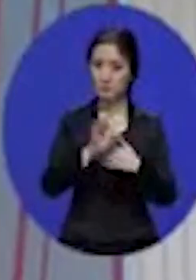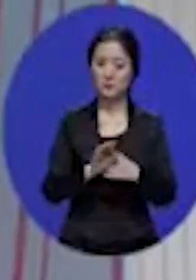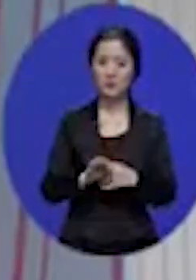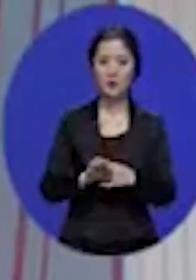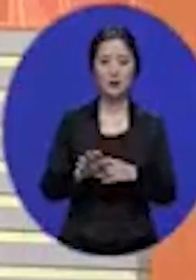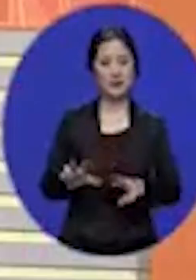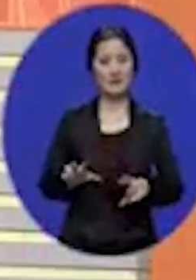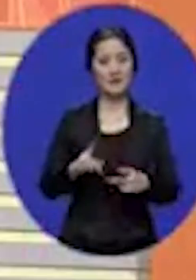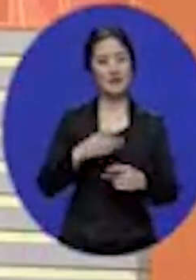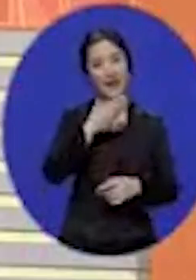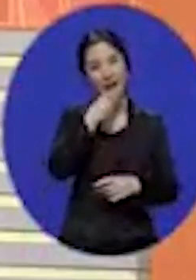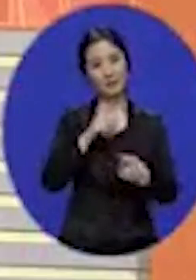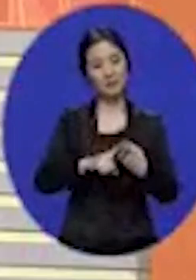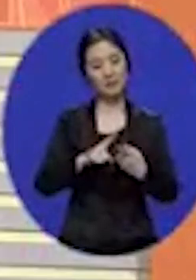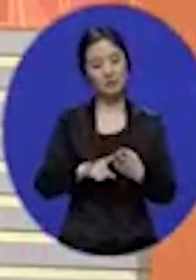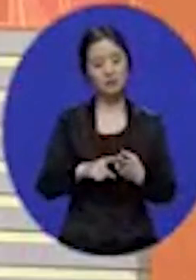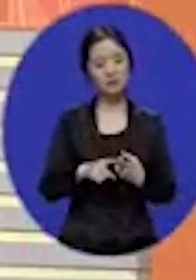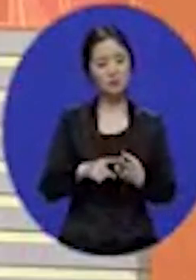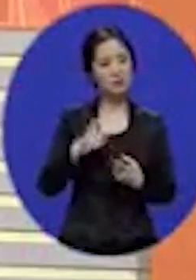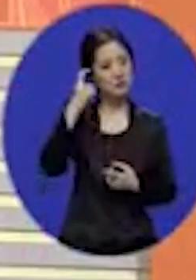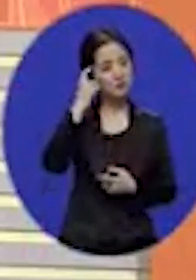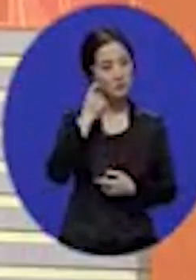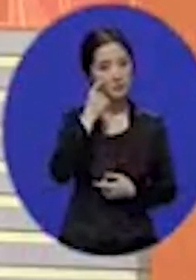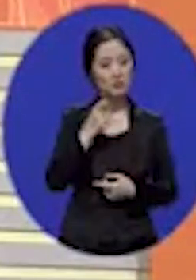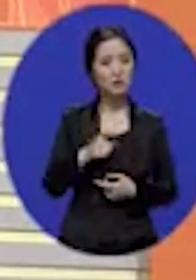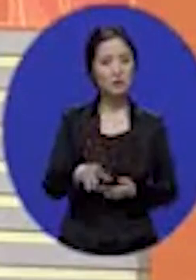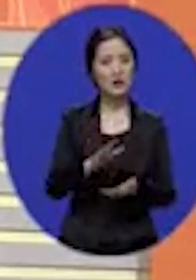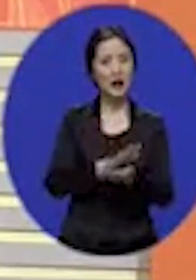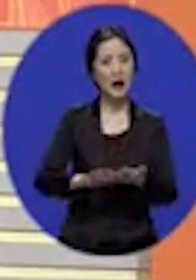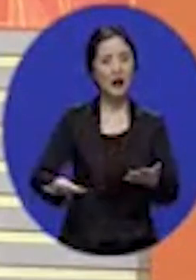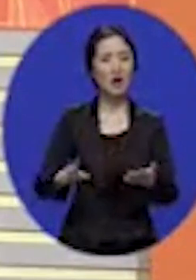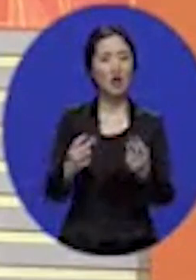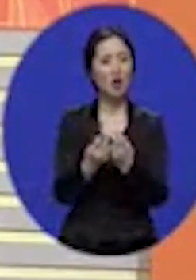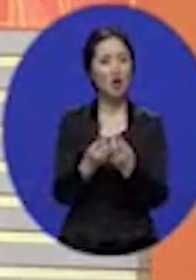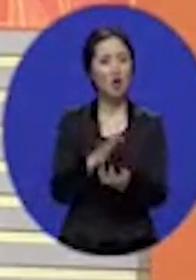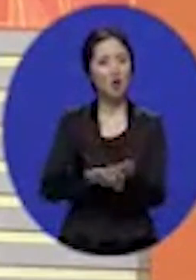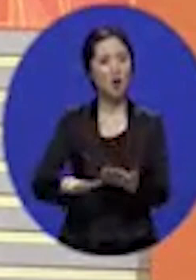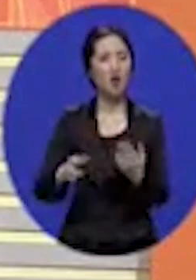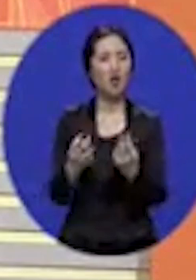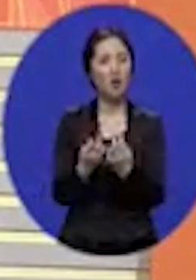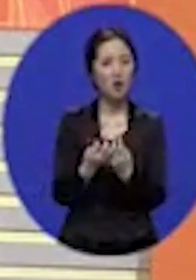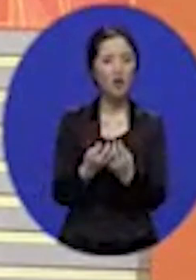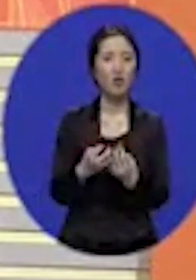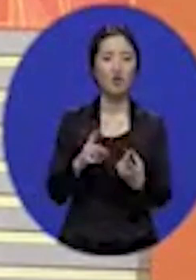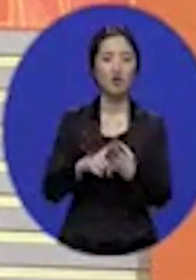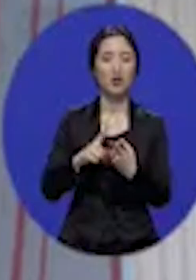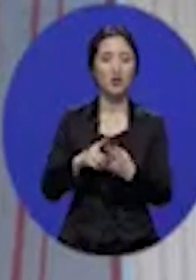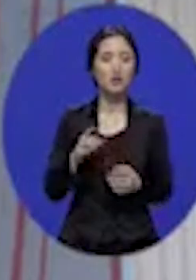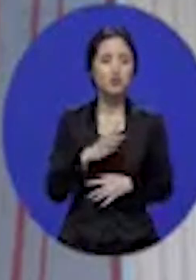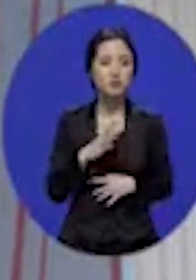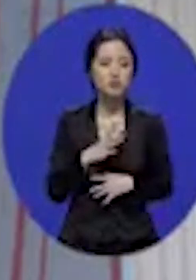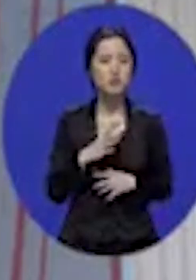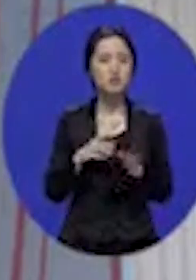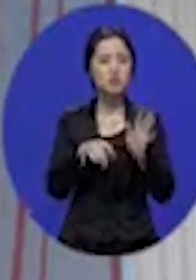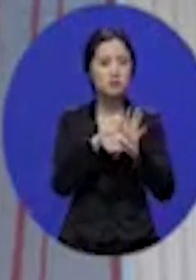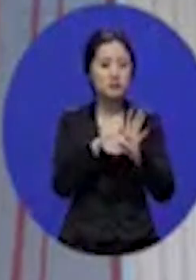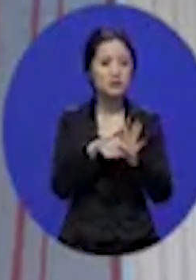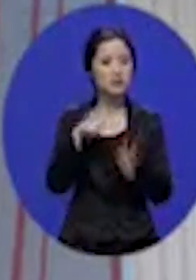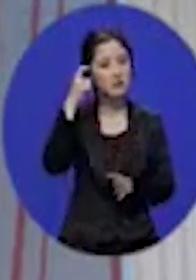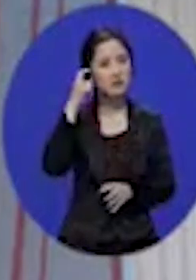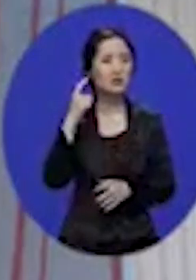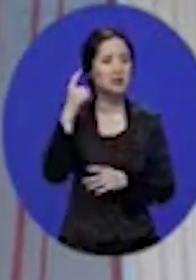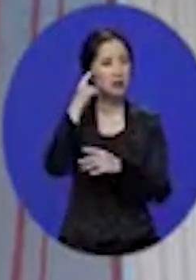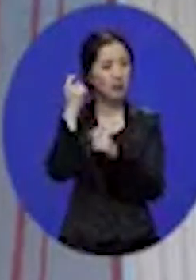갖고 있으면서 이게 없어질 것만 걱정하느라고 이 행복을 우리가 내 걸로 취하지 못하는 것 같더라고요. 그